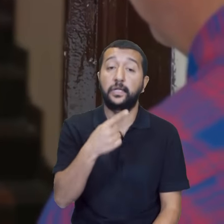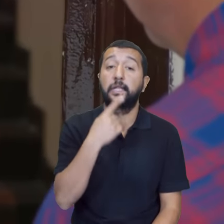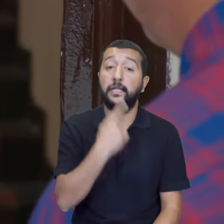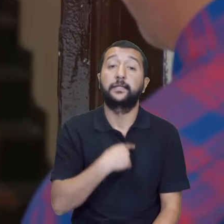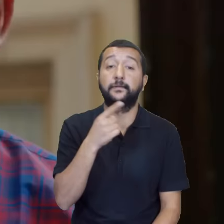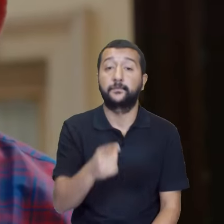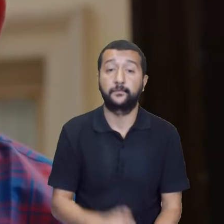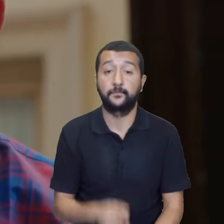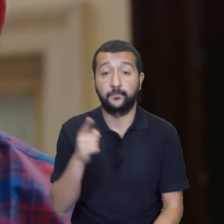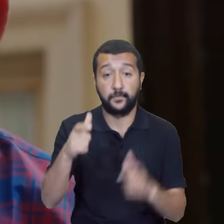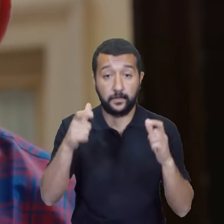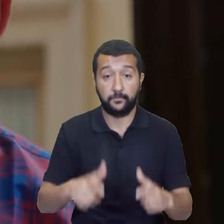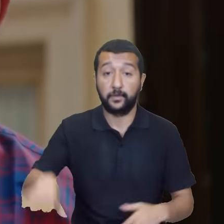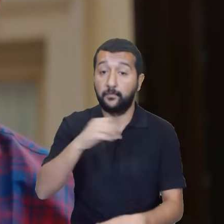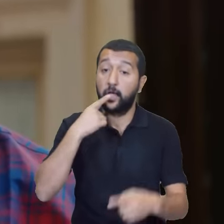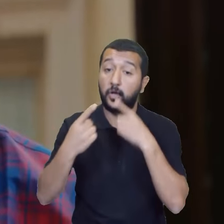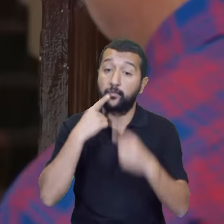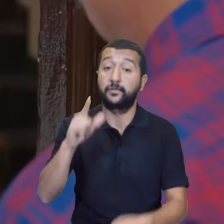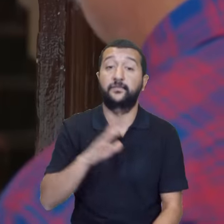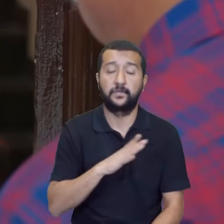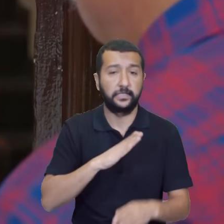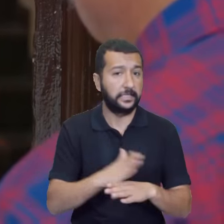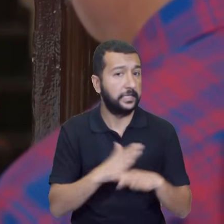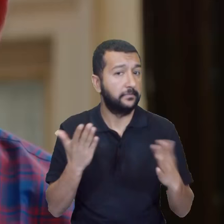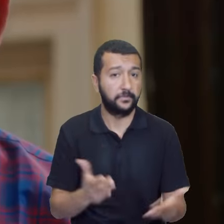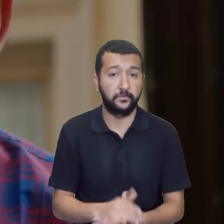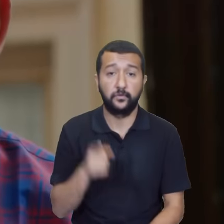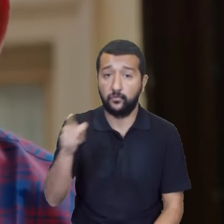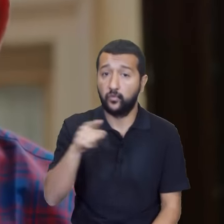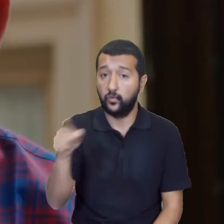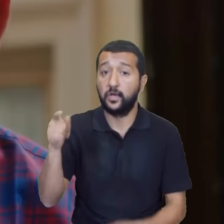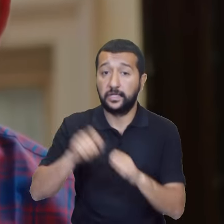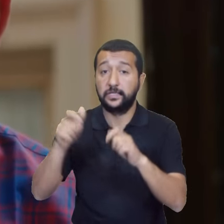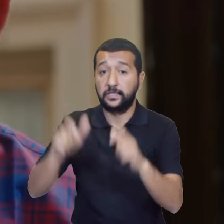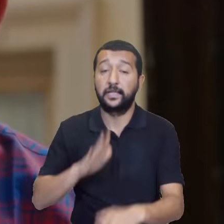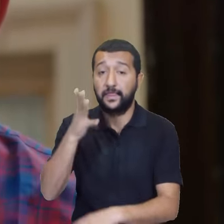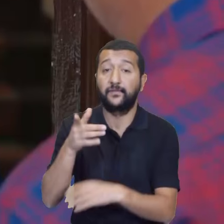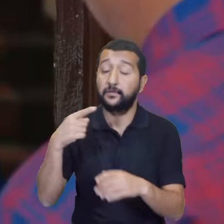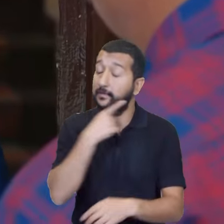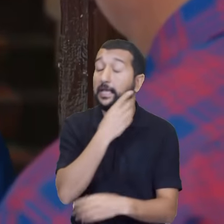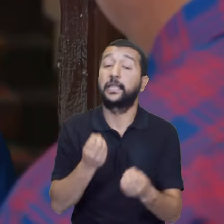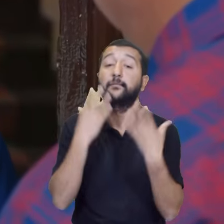ne diyeceksin? Mahalleliyle konuşmamız lazım. Niyeymiş? Bunlar o ofiste daha fazla